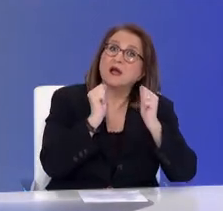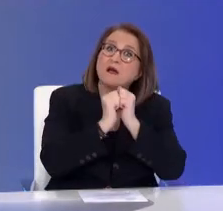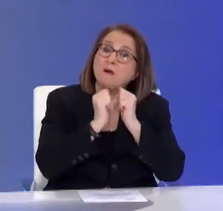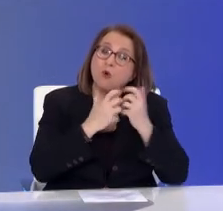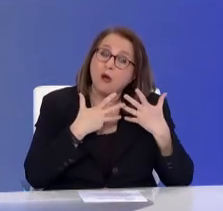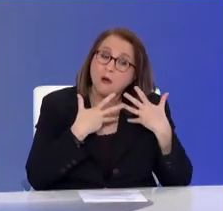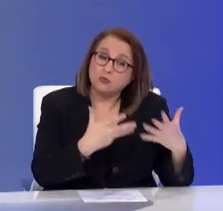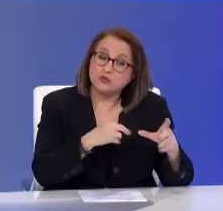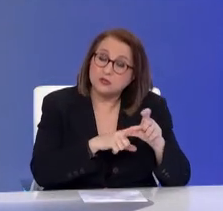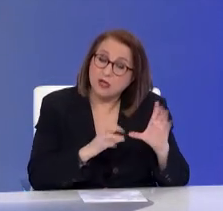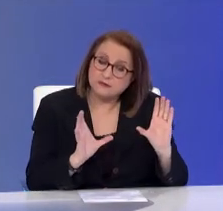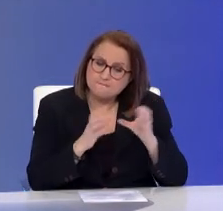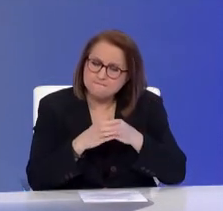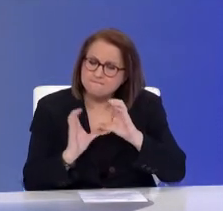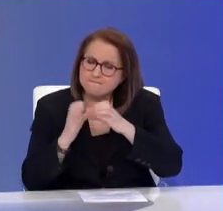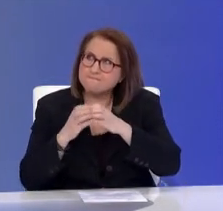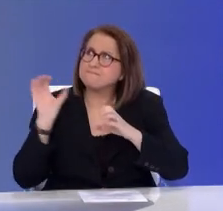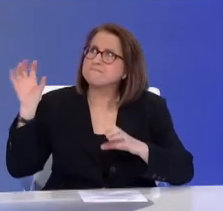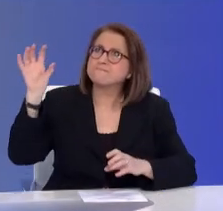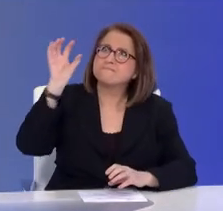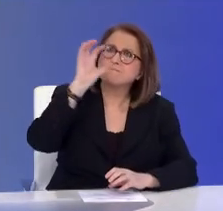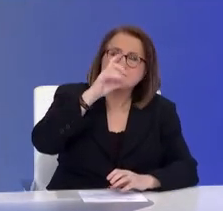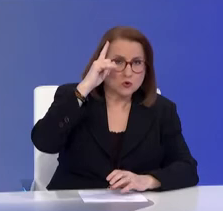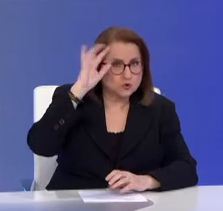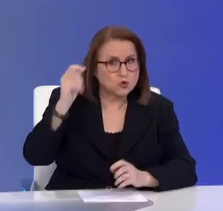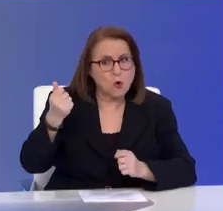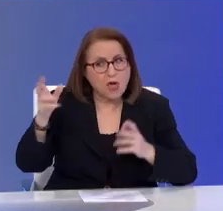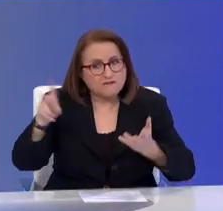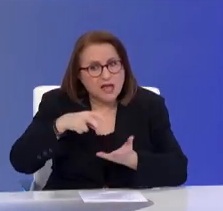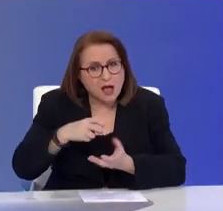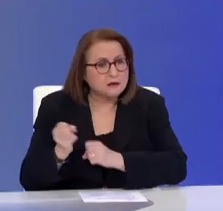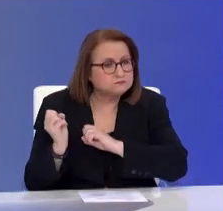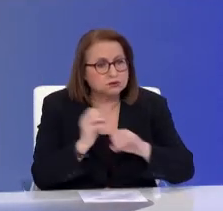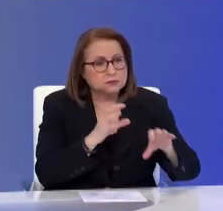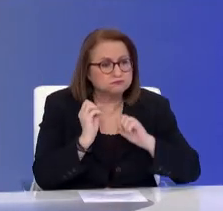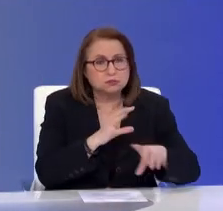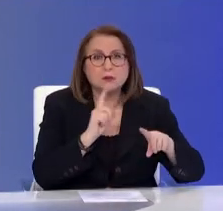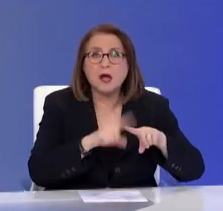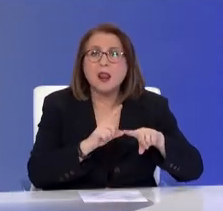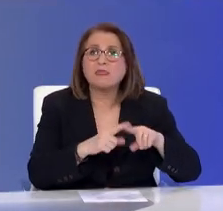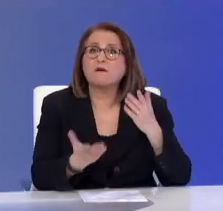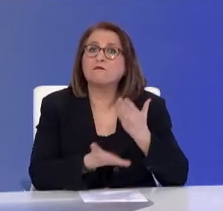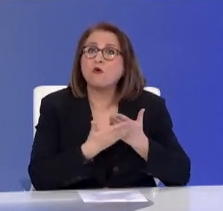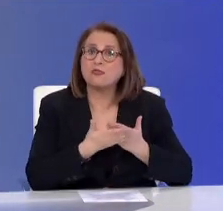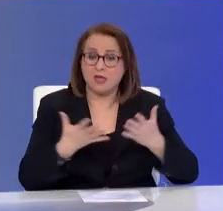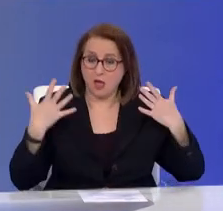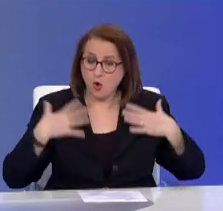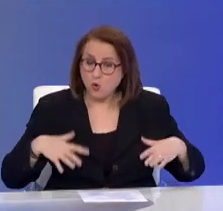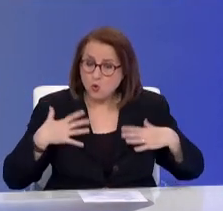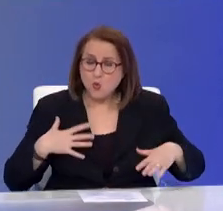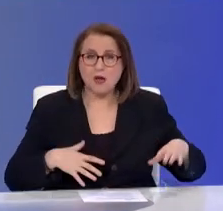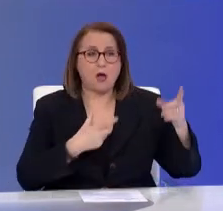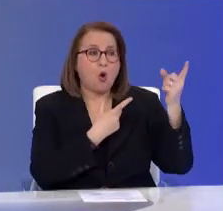υπηρετήσουν τον ελληνικό αγώνα. Προσπάθησαν να βρουν ρούχα